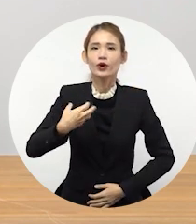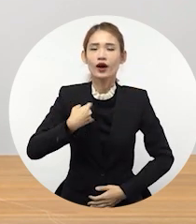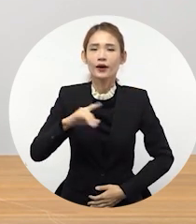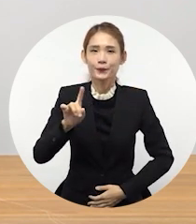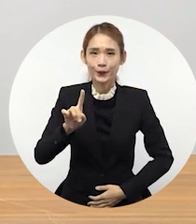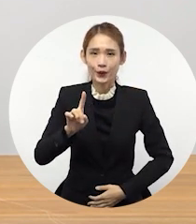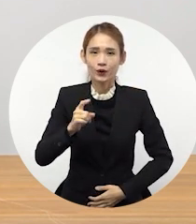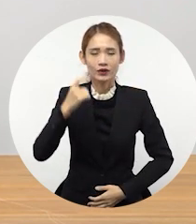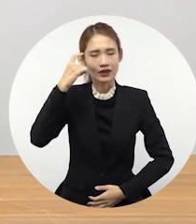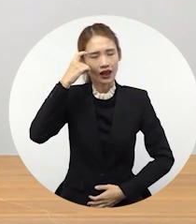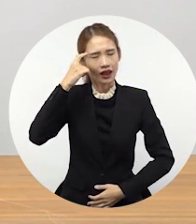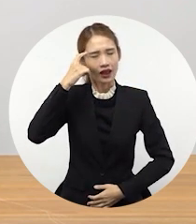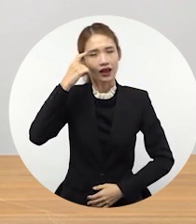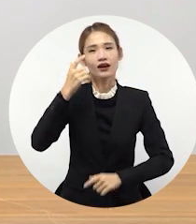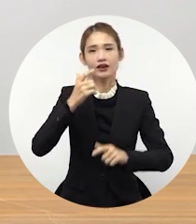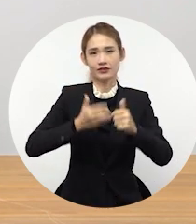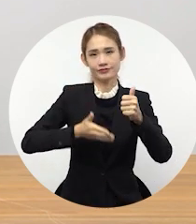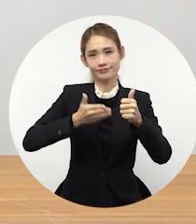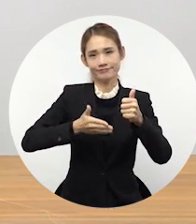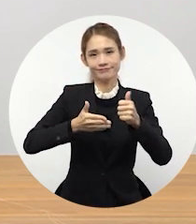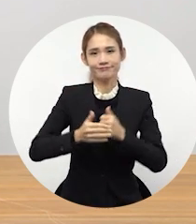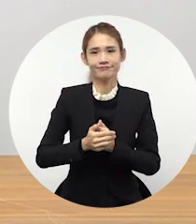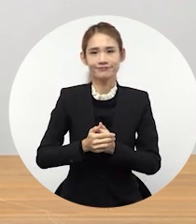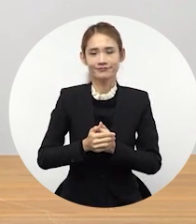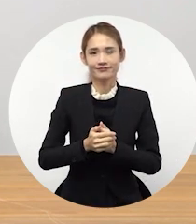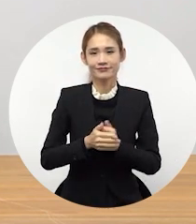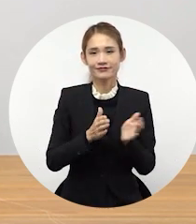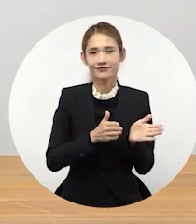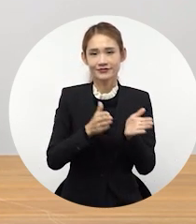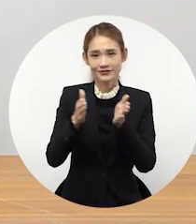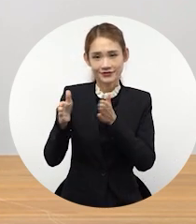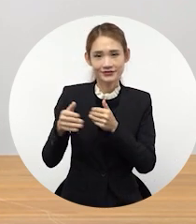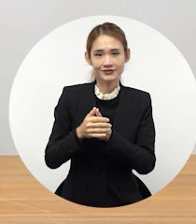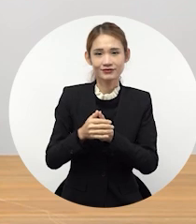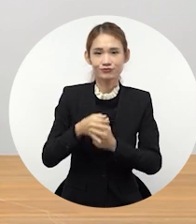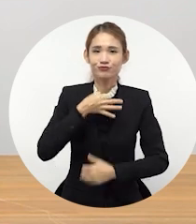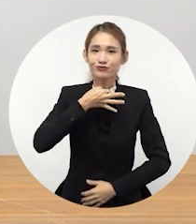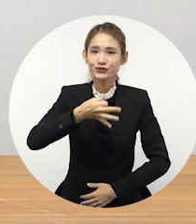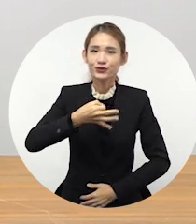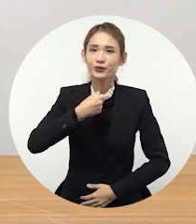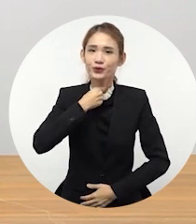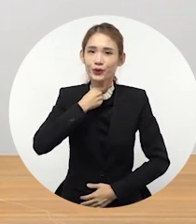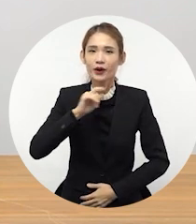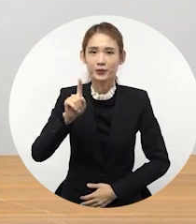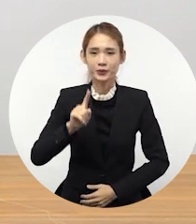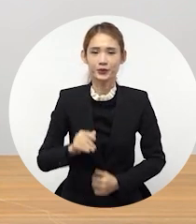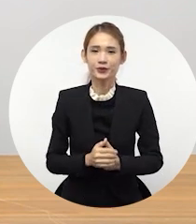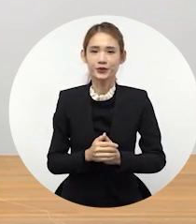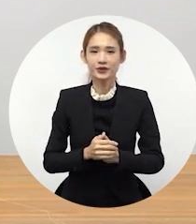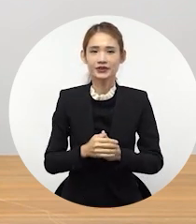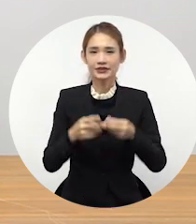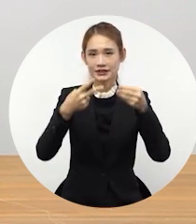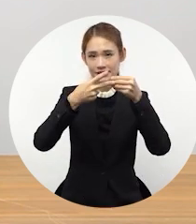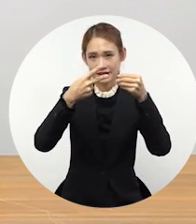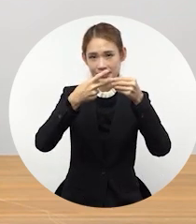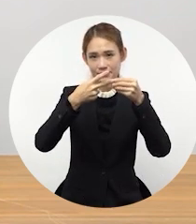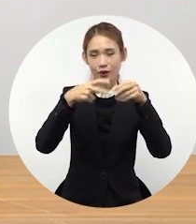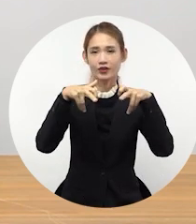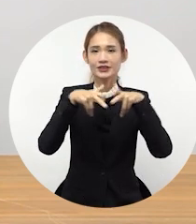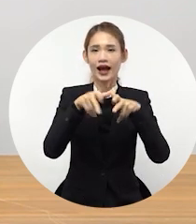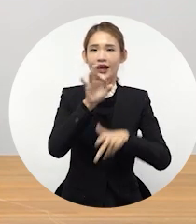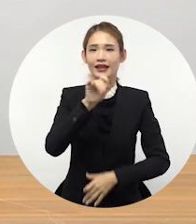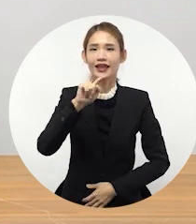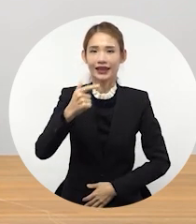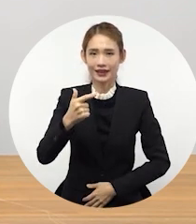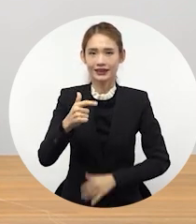불리길 원하는가를 생각해 보시는 게 가장 좋지 않을까. 자, 생각이 그래서 들어요. 어떻게 불리면 좋은지를 지금 말씀을 드릴게요. 그래서